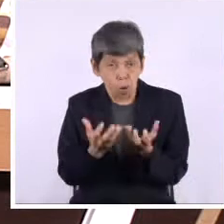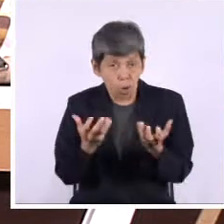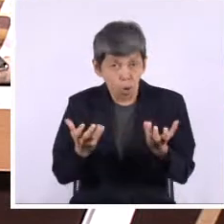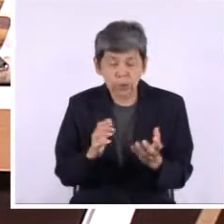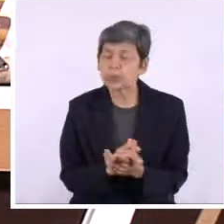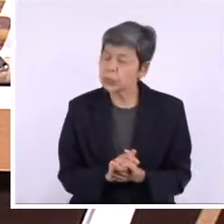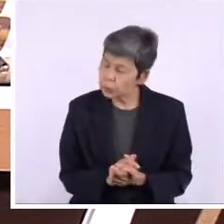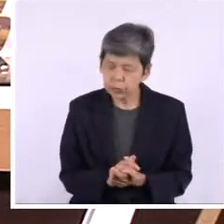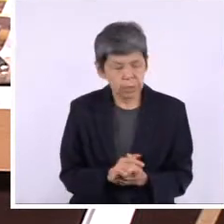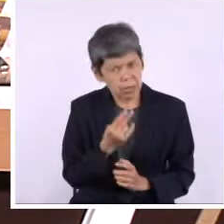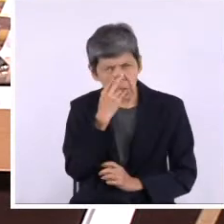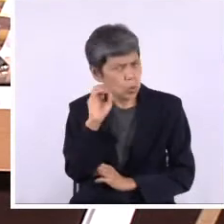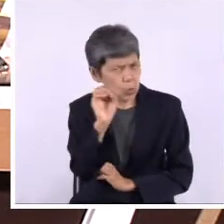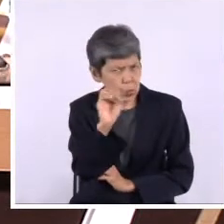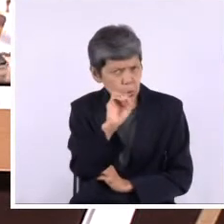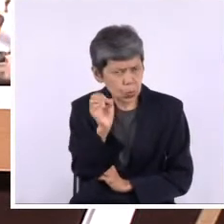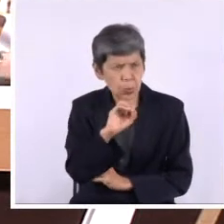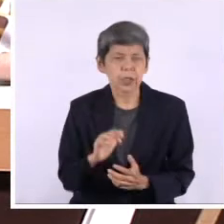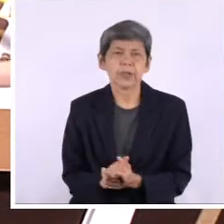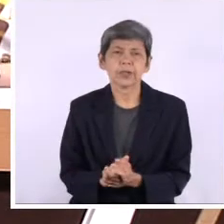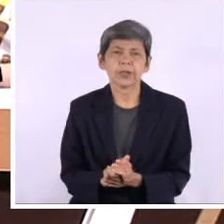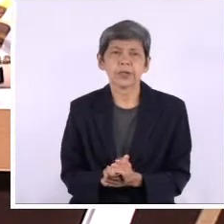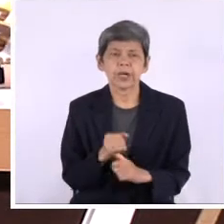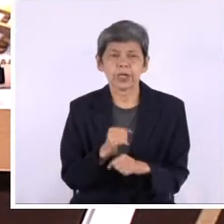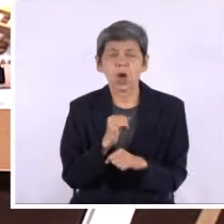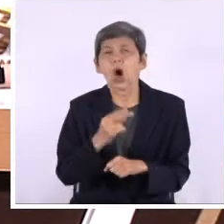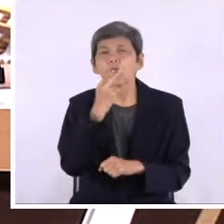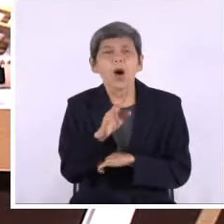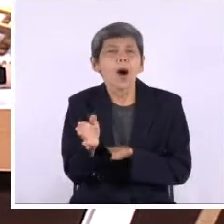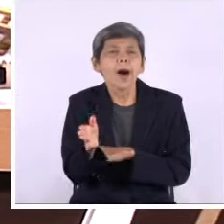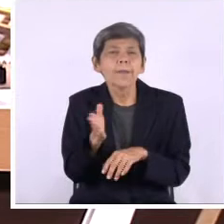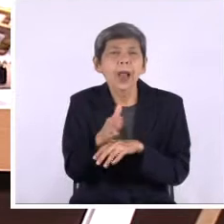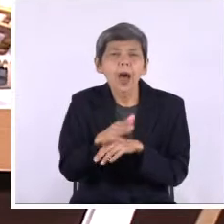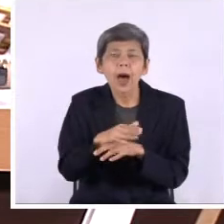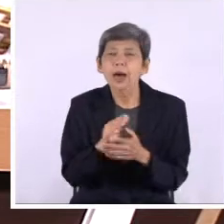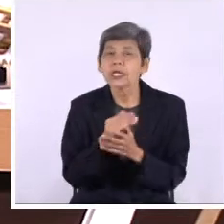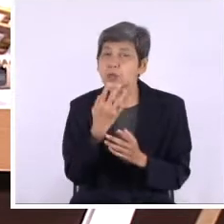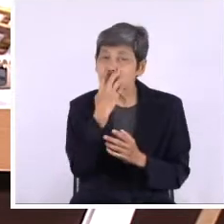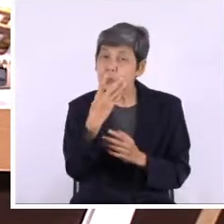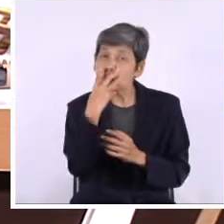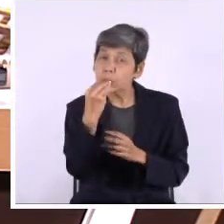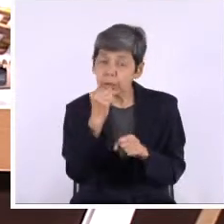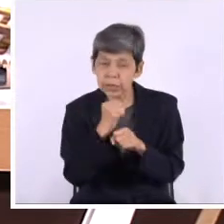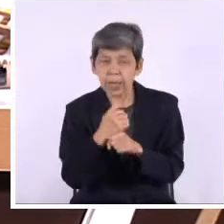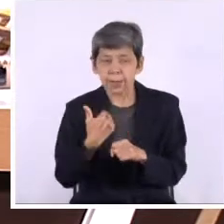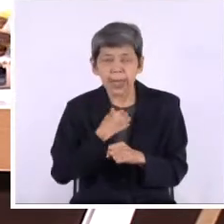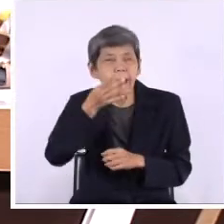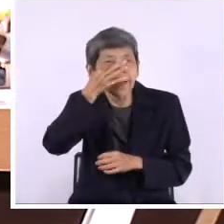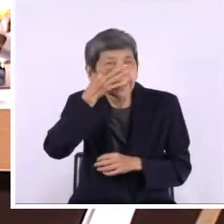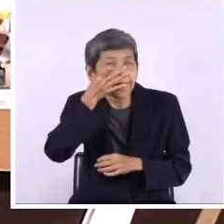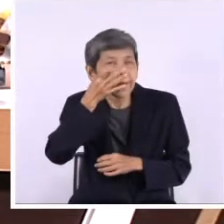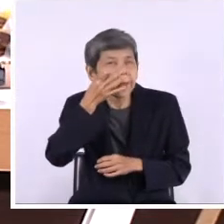ก็แทบจะไม่เคยได้เห็นเลยน้ำตาปลาพะยูนในห่าคือน้ำตาประยูรเป็นของที่เค้ามักจะเอามาทำ